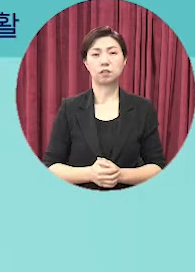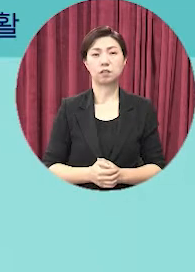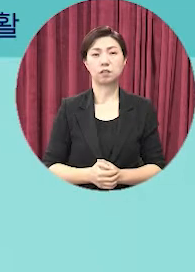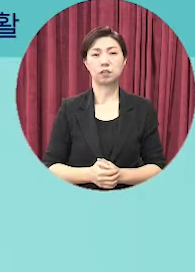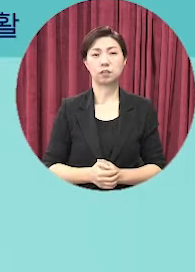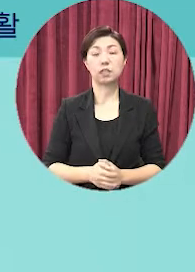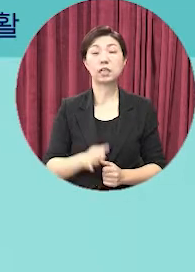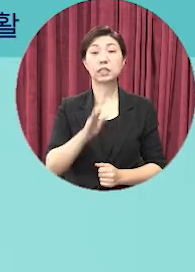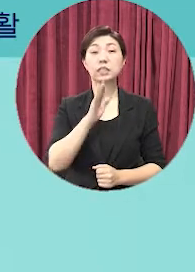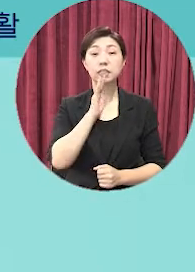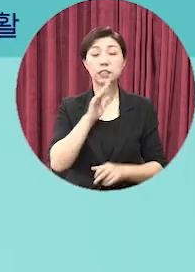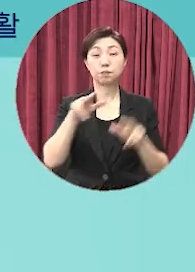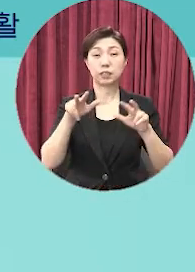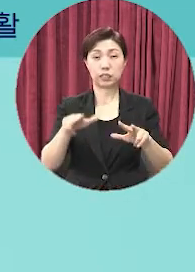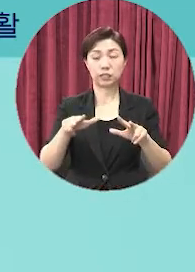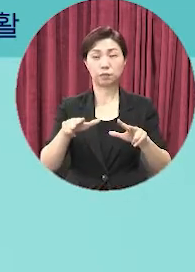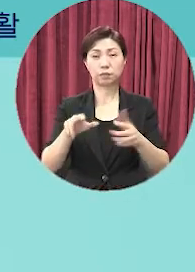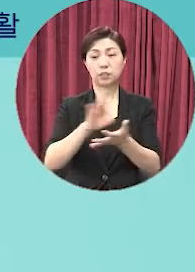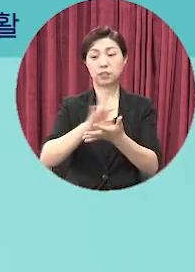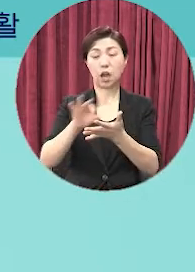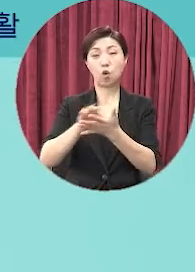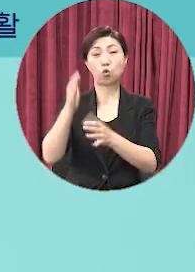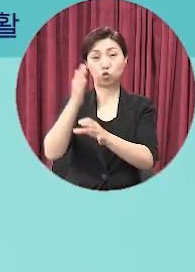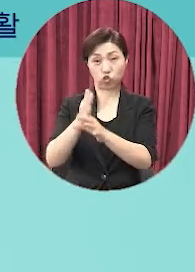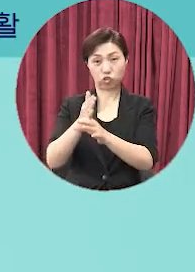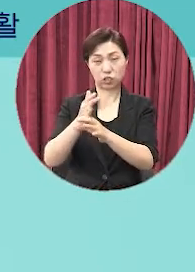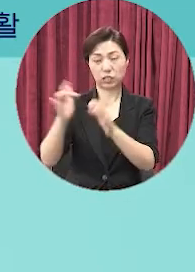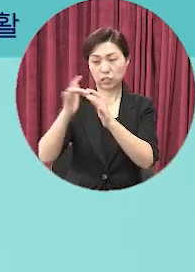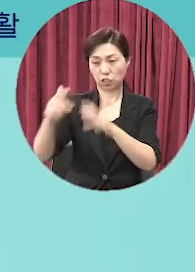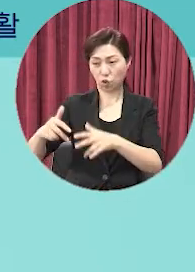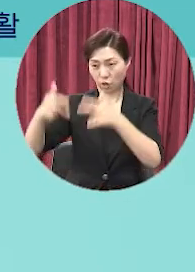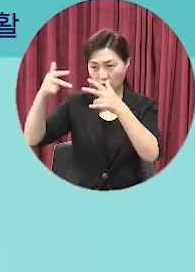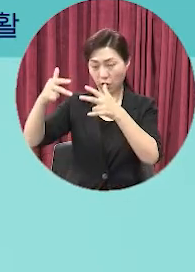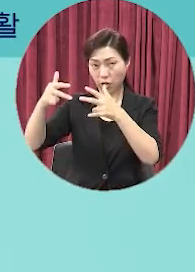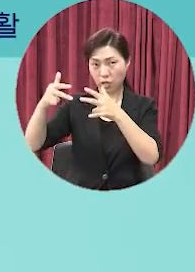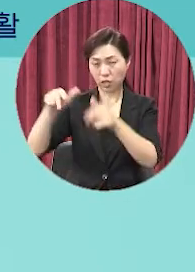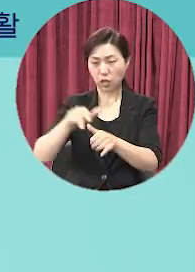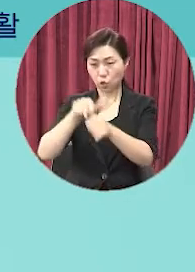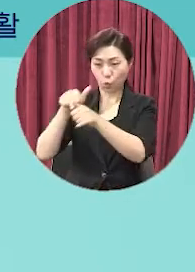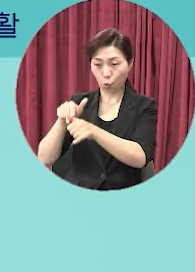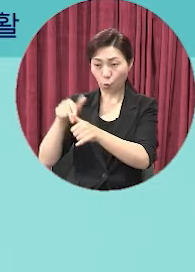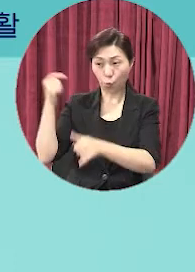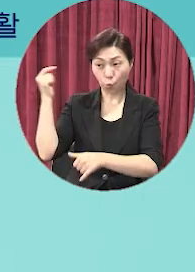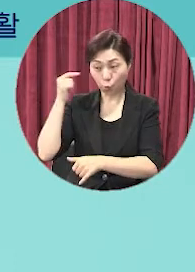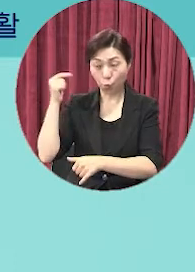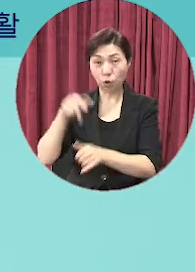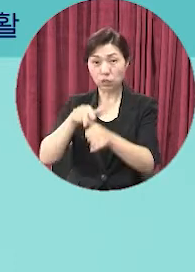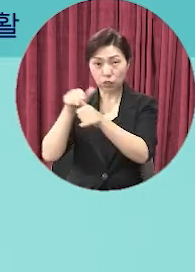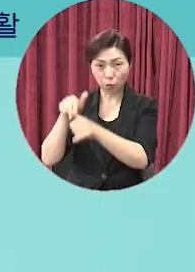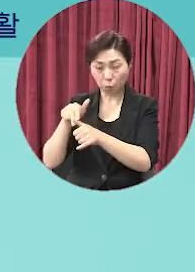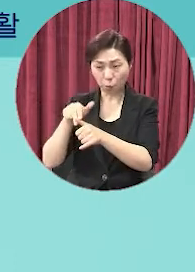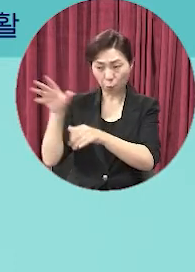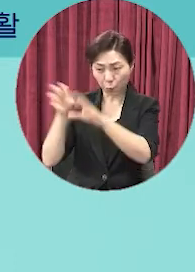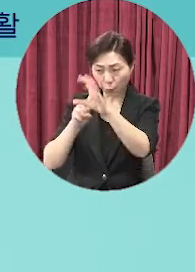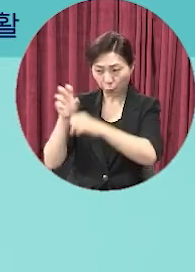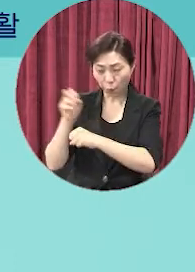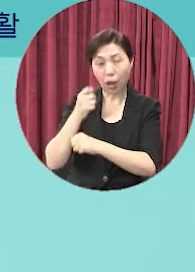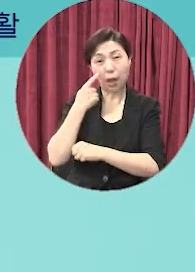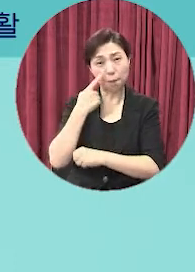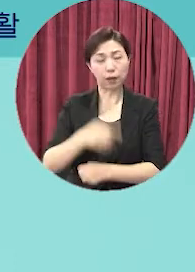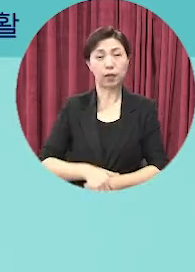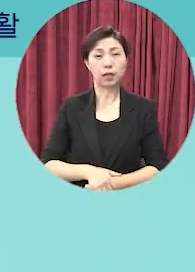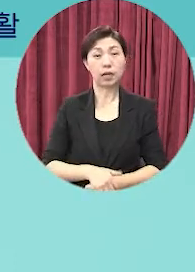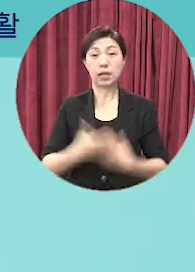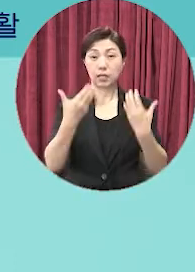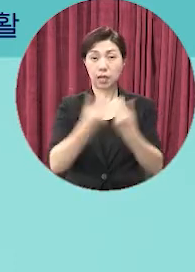실제 사용되고 있는 여러 비대면 그 컨텐츠들을 보아서 예를 들면은 이제